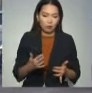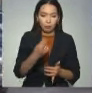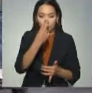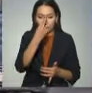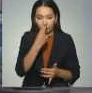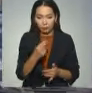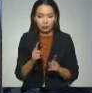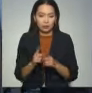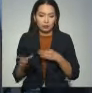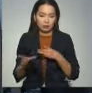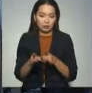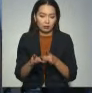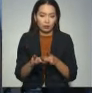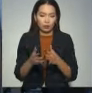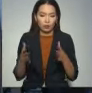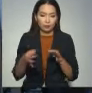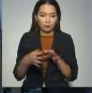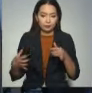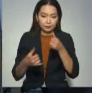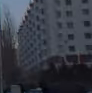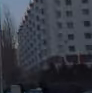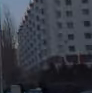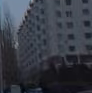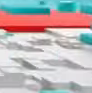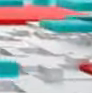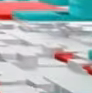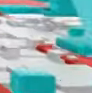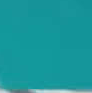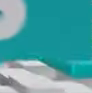айналды. Аружан Задабек, Астана Таймс.